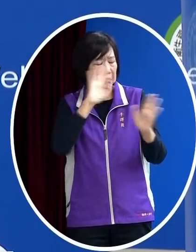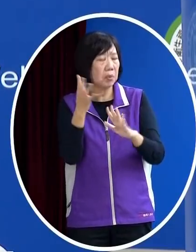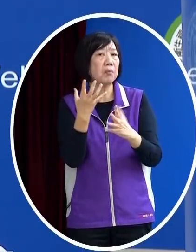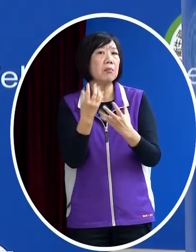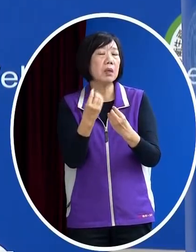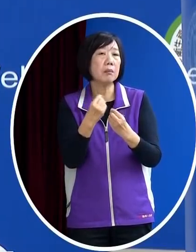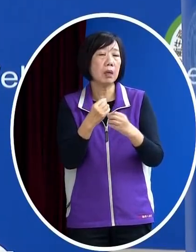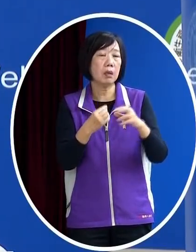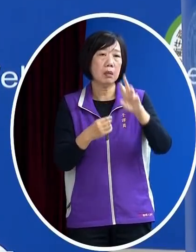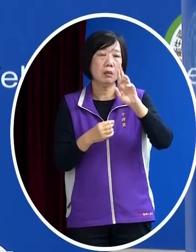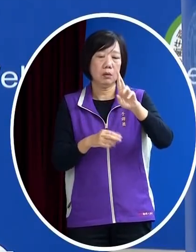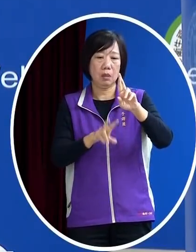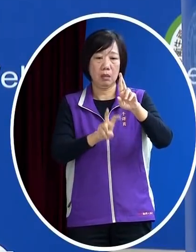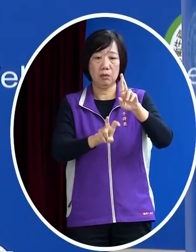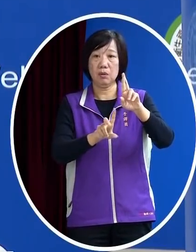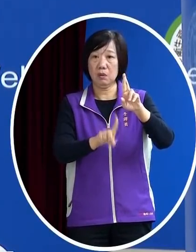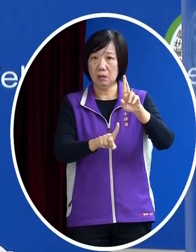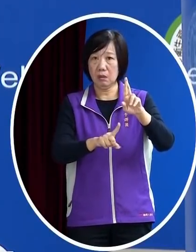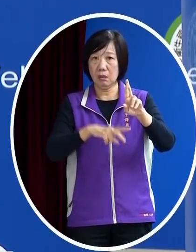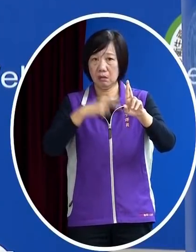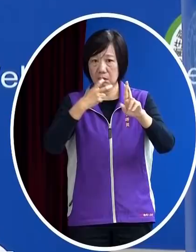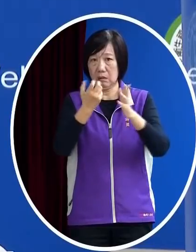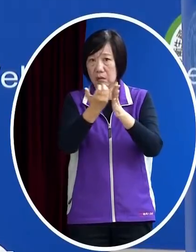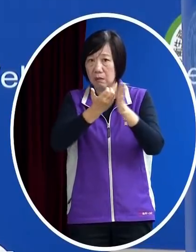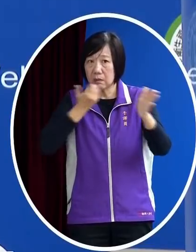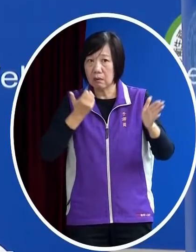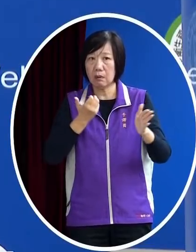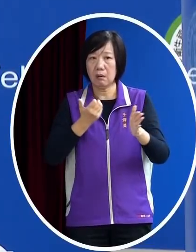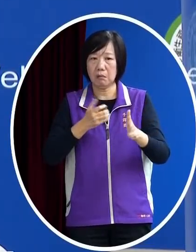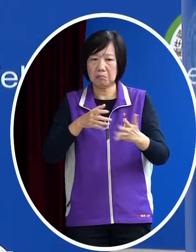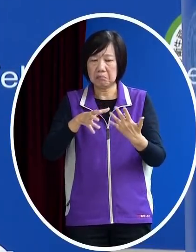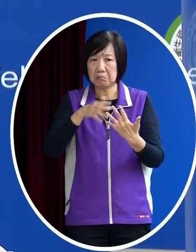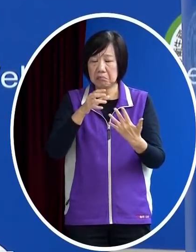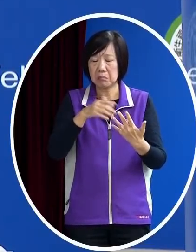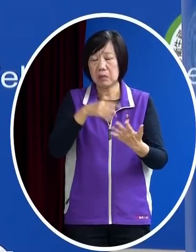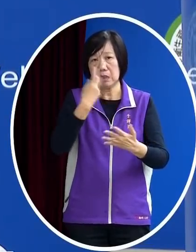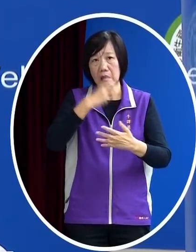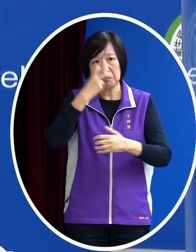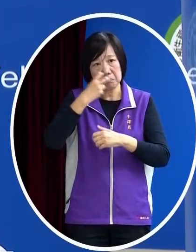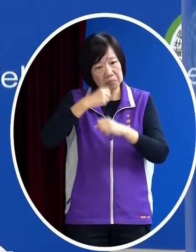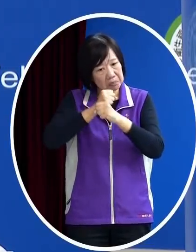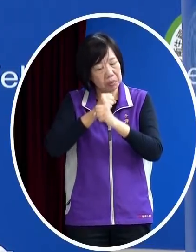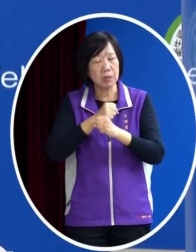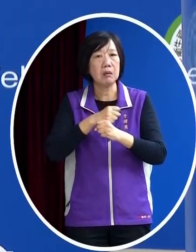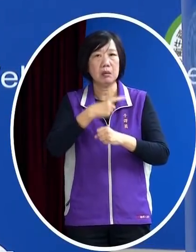那11月21日检疫期满前裁剪是阴性，